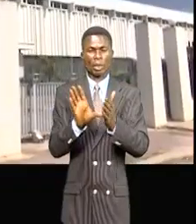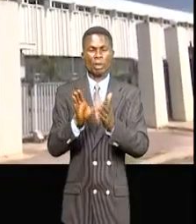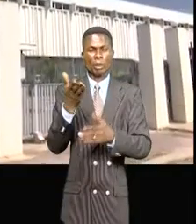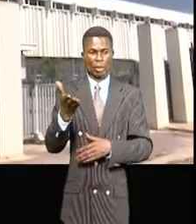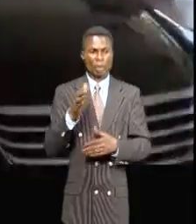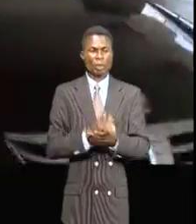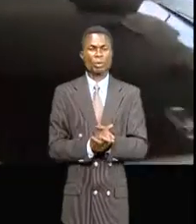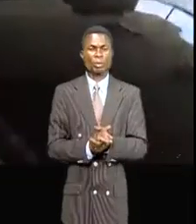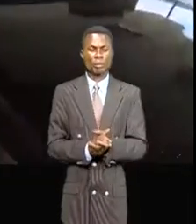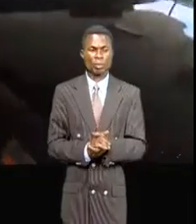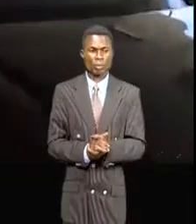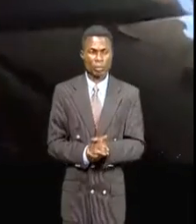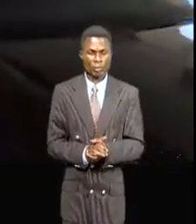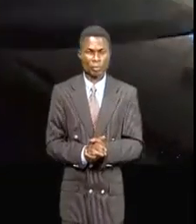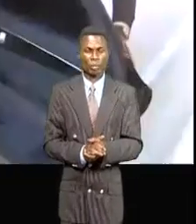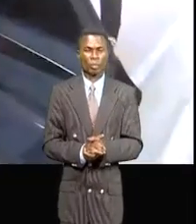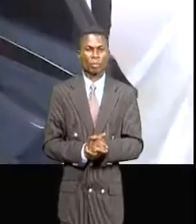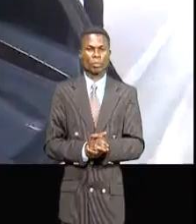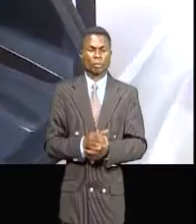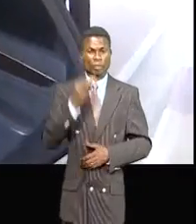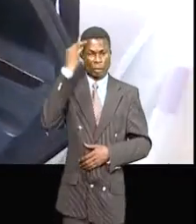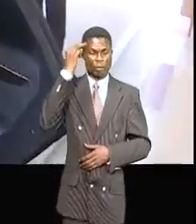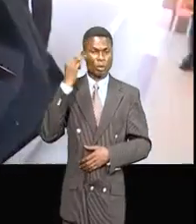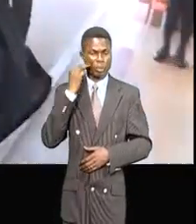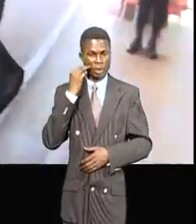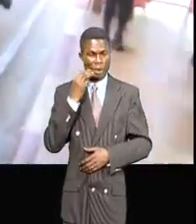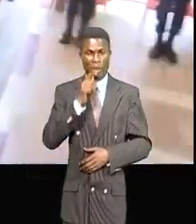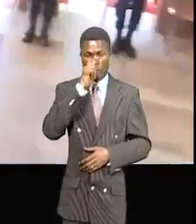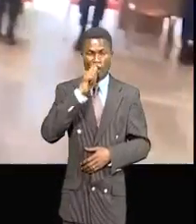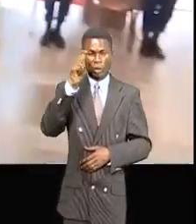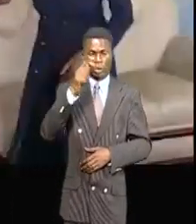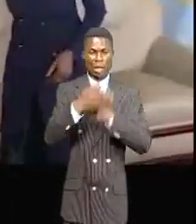Othmane Gherandi, ministre tunisien des Affaires étrangères, attendu.